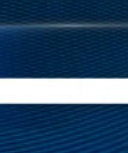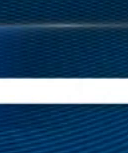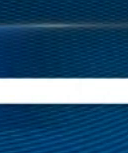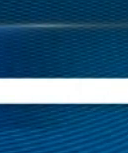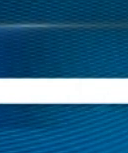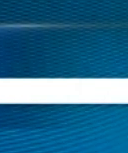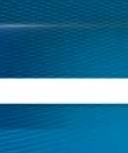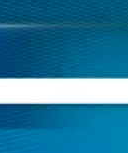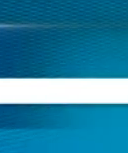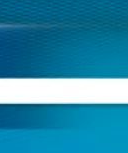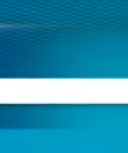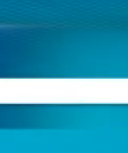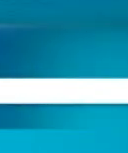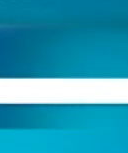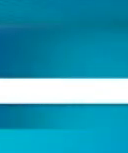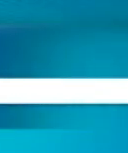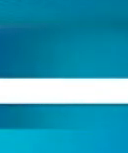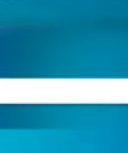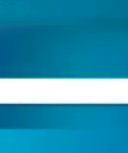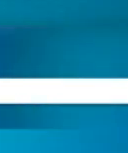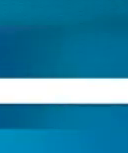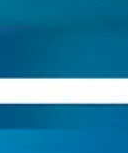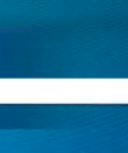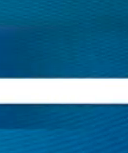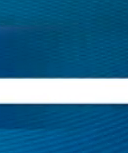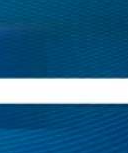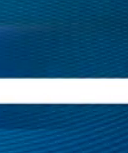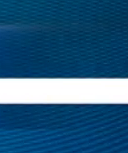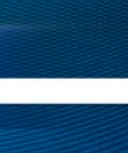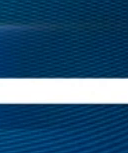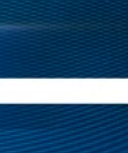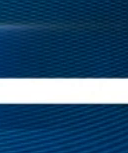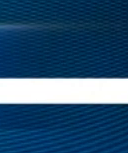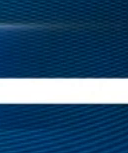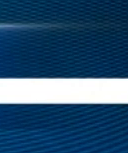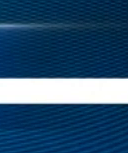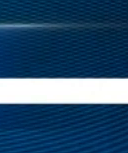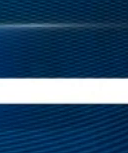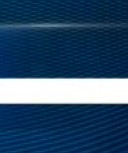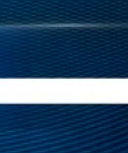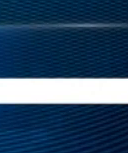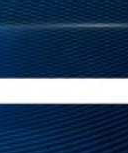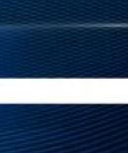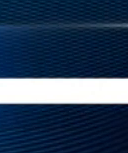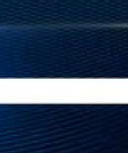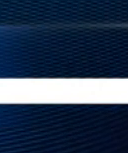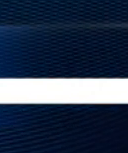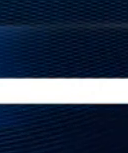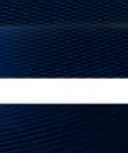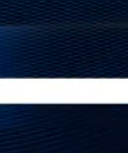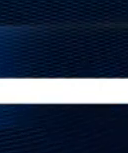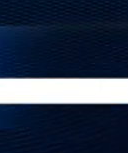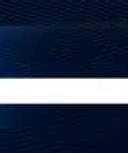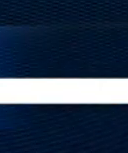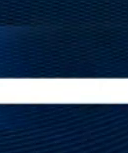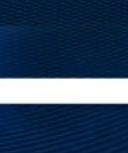ulang tahun Hari Keputeraan yang ke-63 bagi Kebawah Duli Yang Maha Mulia Emperor Naruhito, Emperor Jepun.